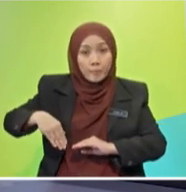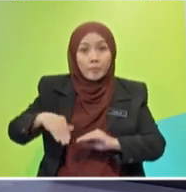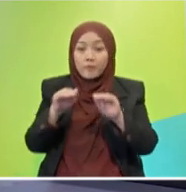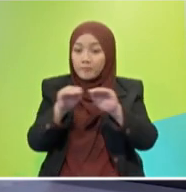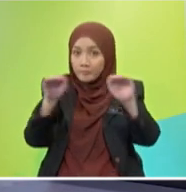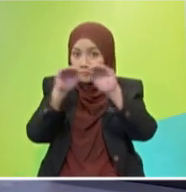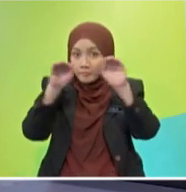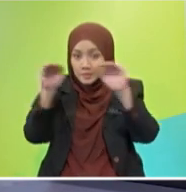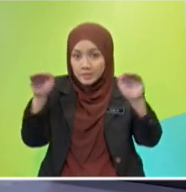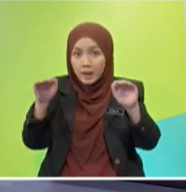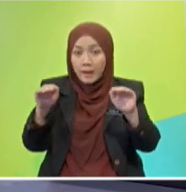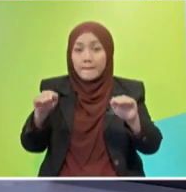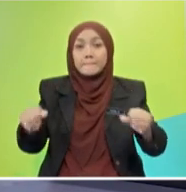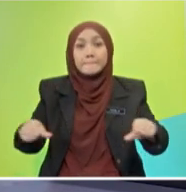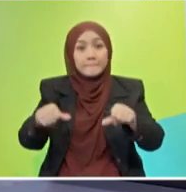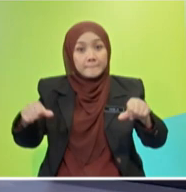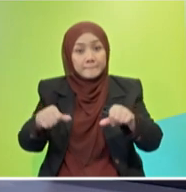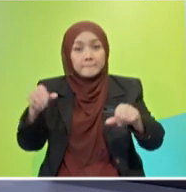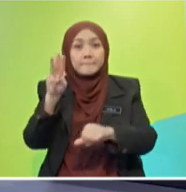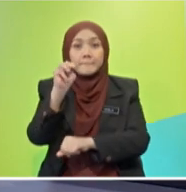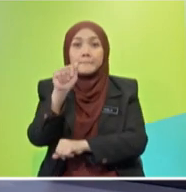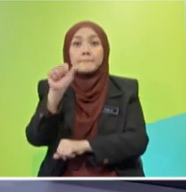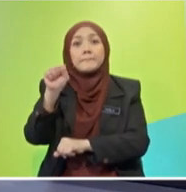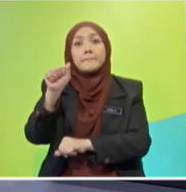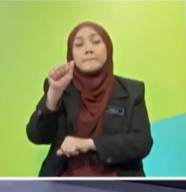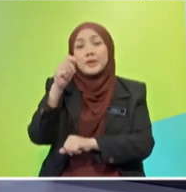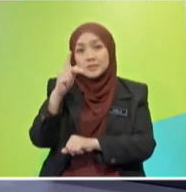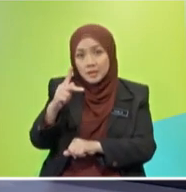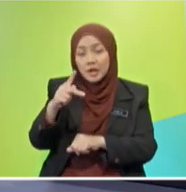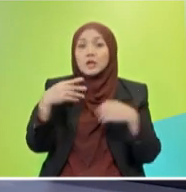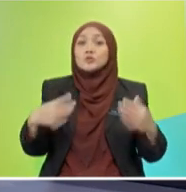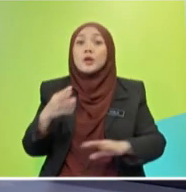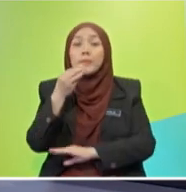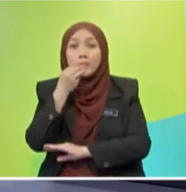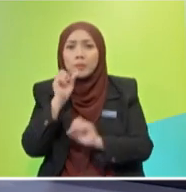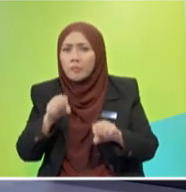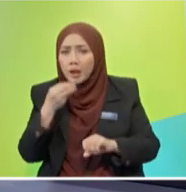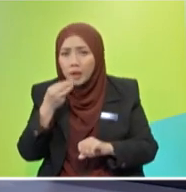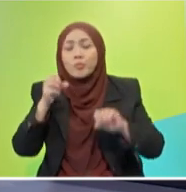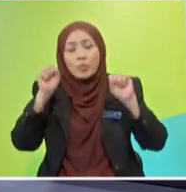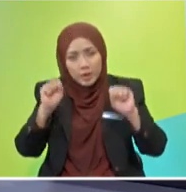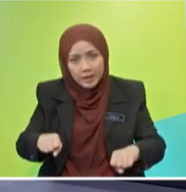paham ya Oke seterusnya kita akan pakai contoh buah-buahan